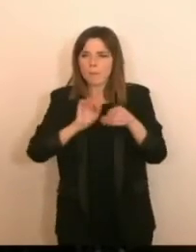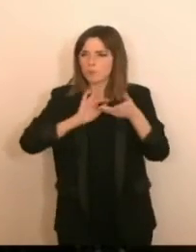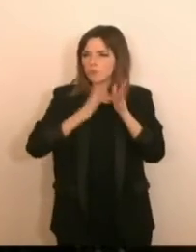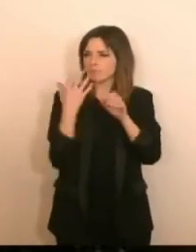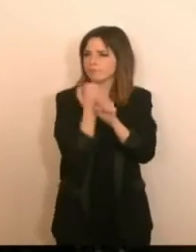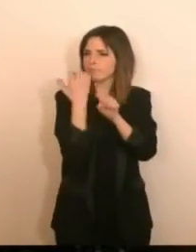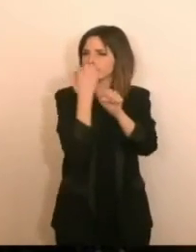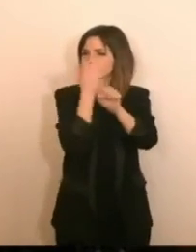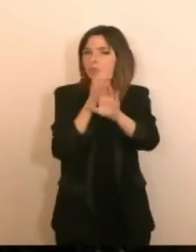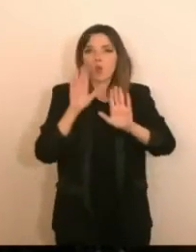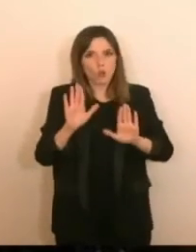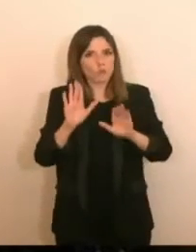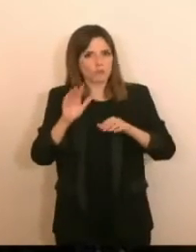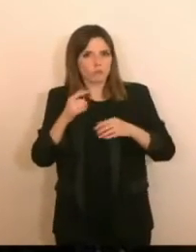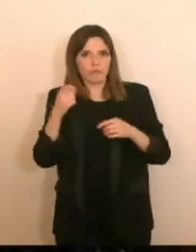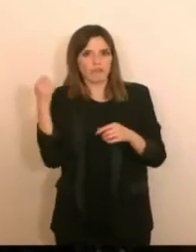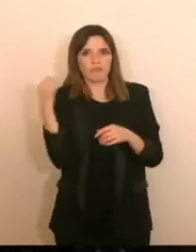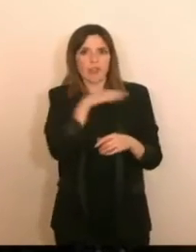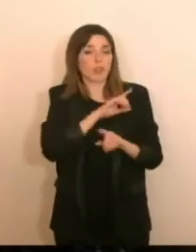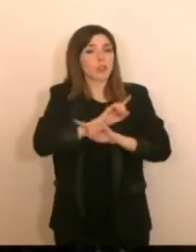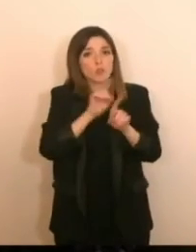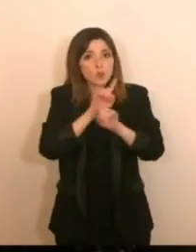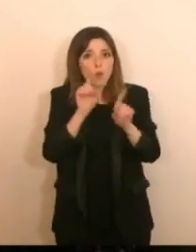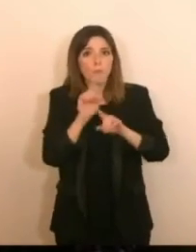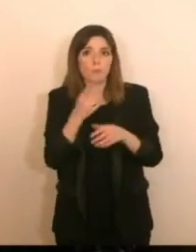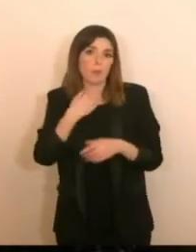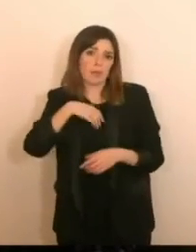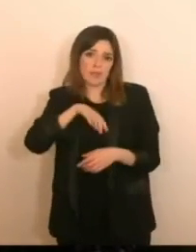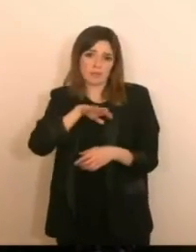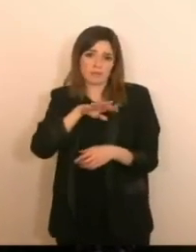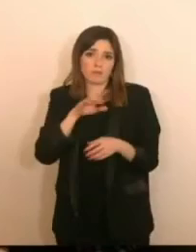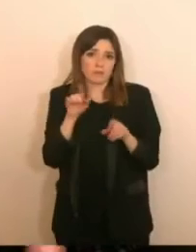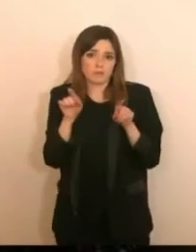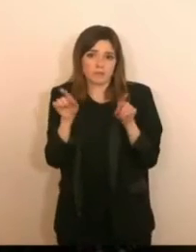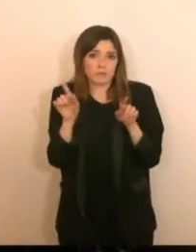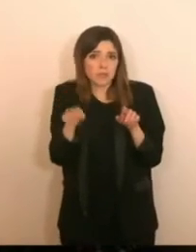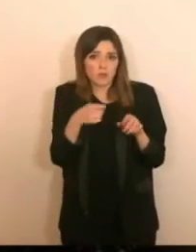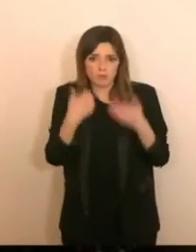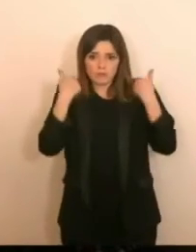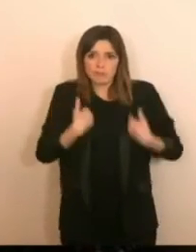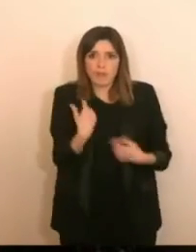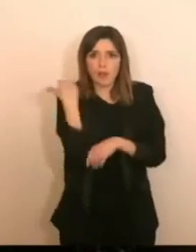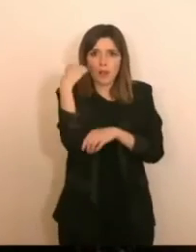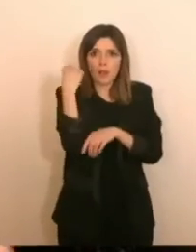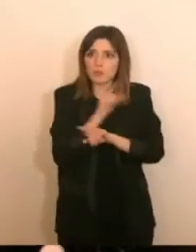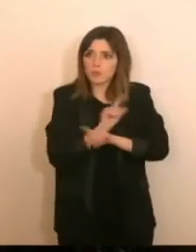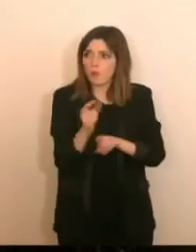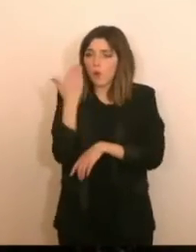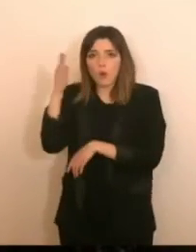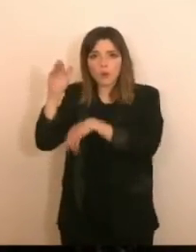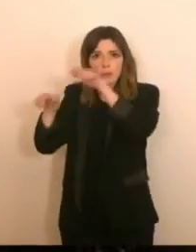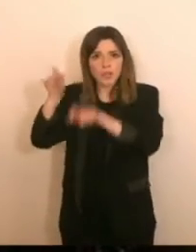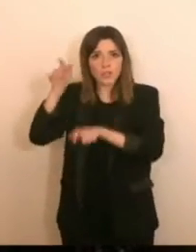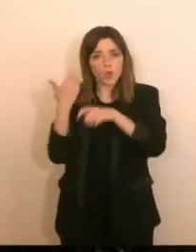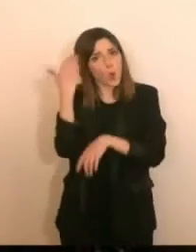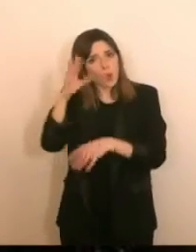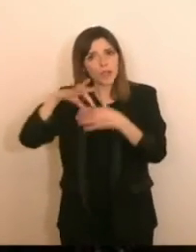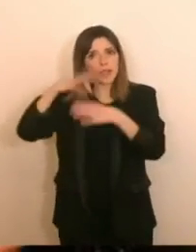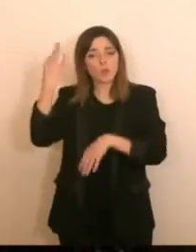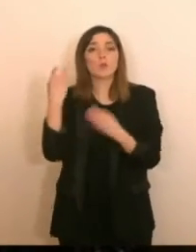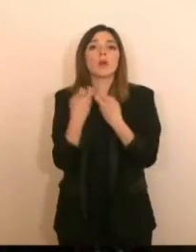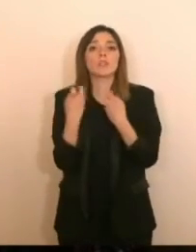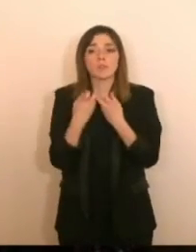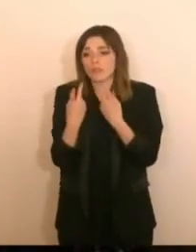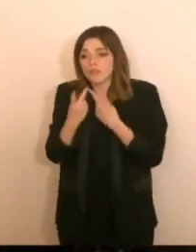collectif parce qu'on va aussi pouvoir s'appuyer sur les compétences des élus des autres communes qui ont beaucoup à faire valoir je pense à sotteville